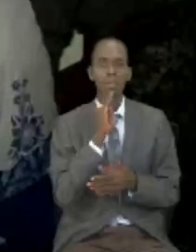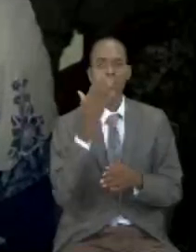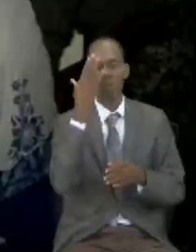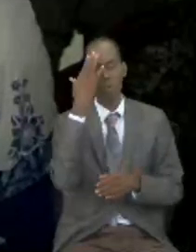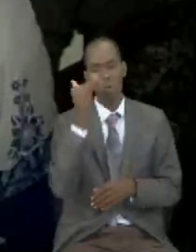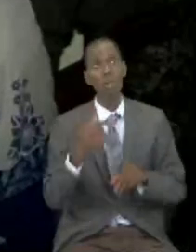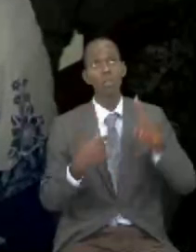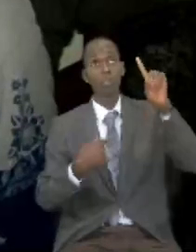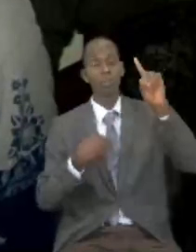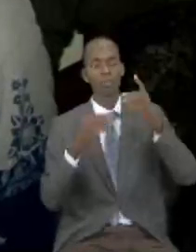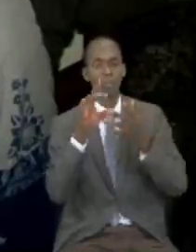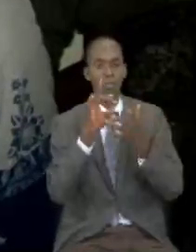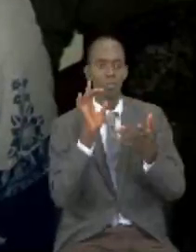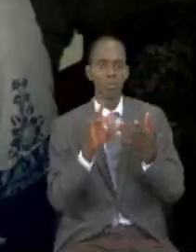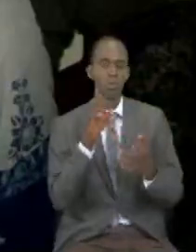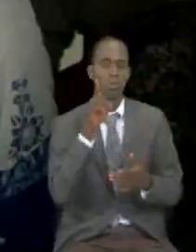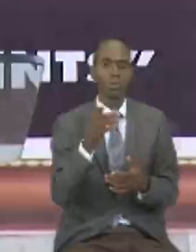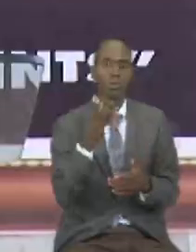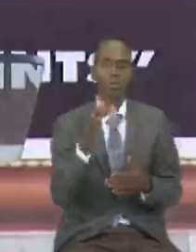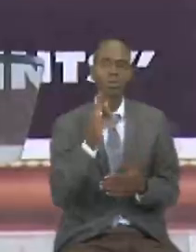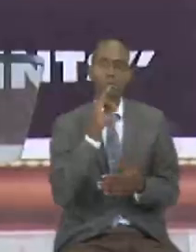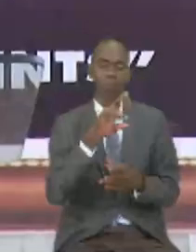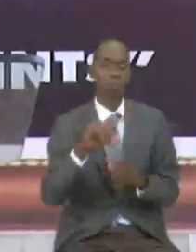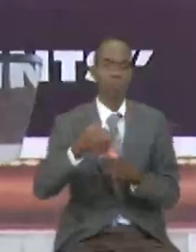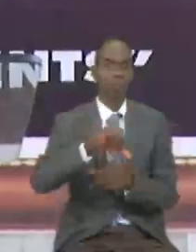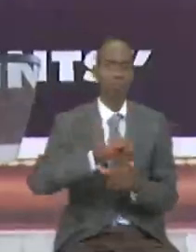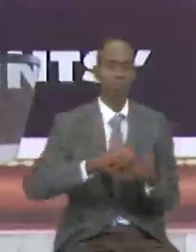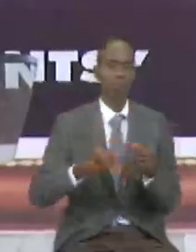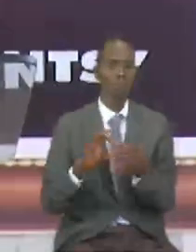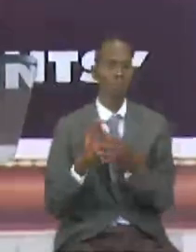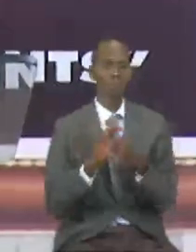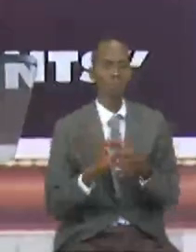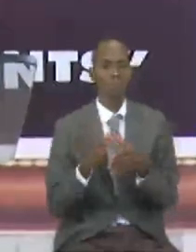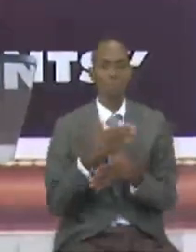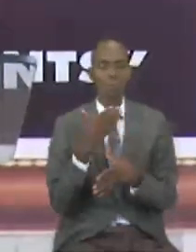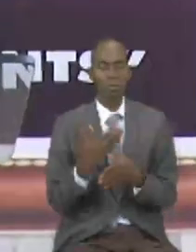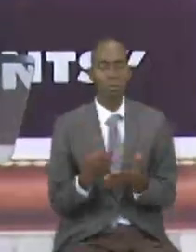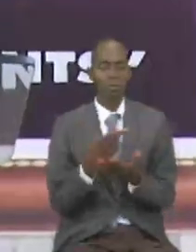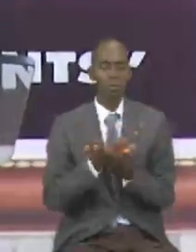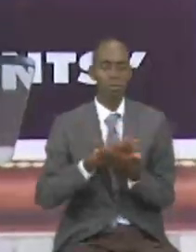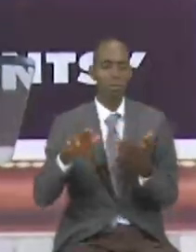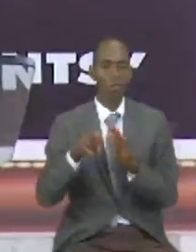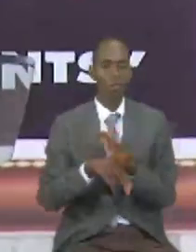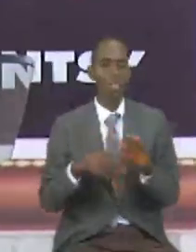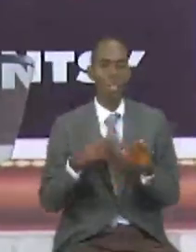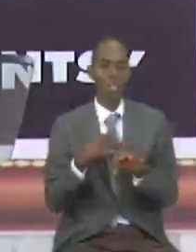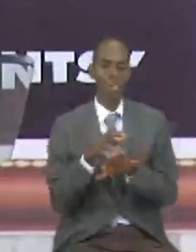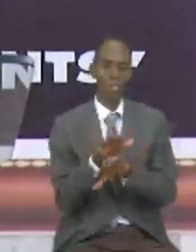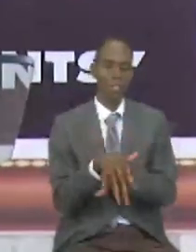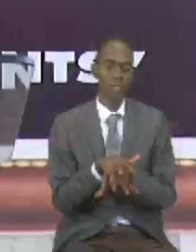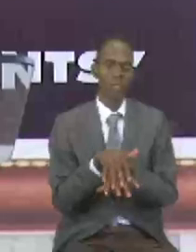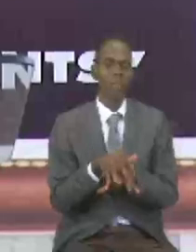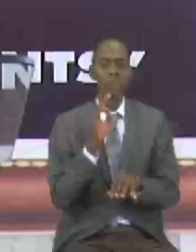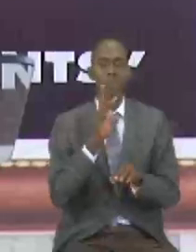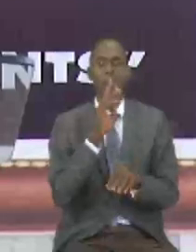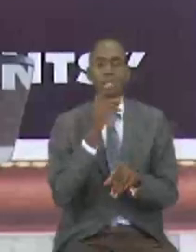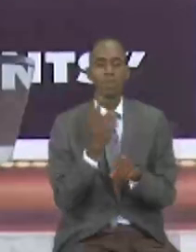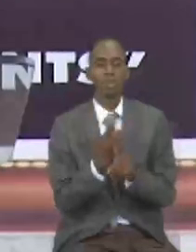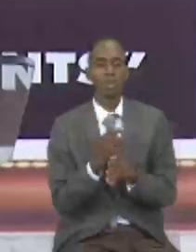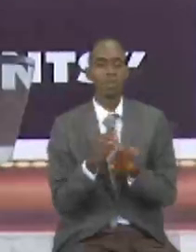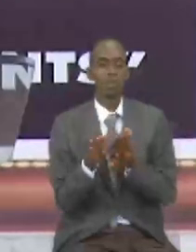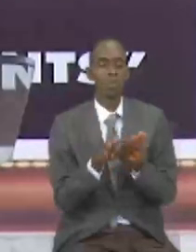choisi. Il n'y a pas de communion, il n'y a pas d'amitié entre la sainteté et l'hypocrisie. Ils demeurent comme ces pharisiens-là,